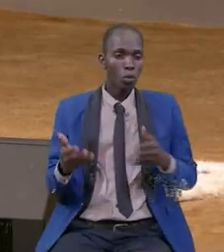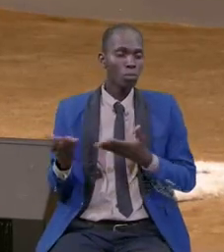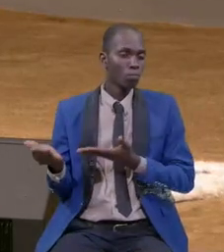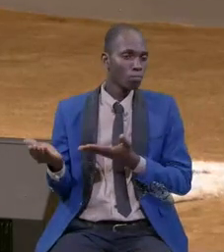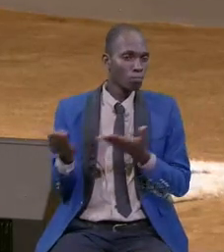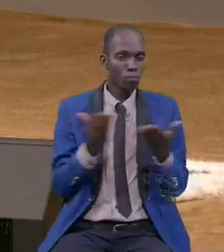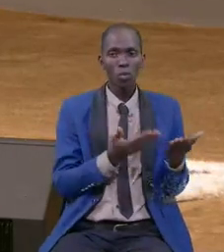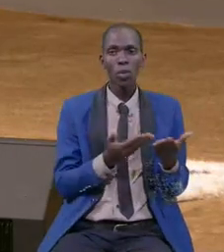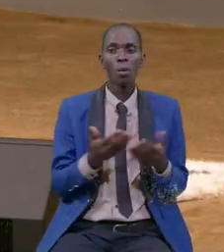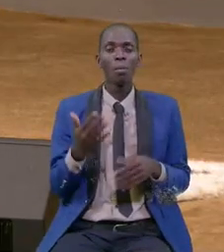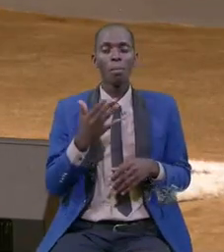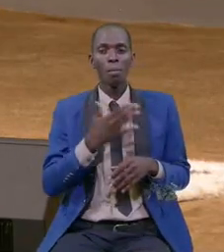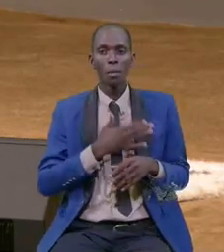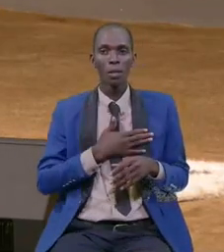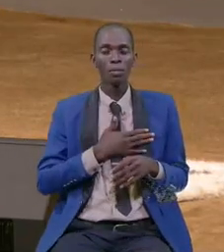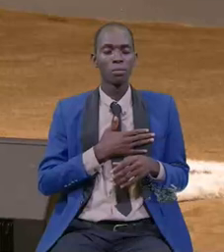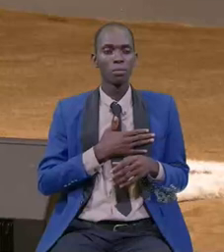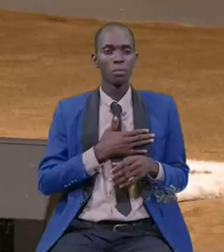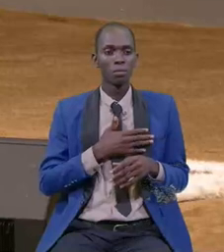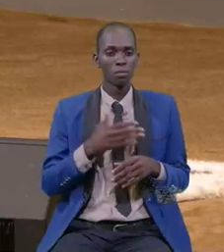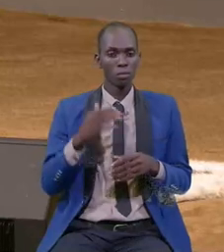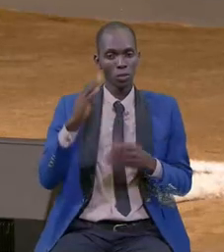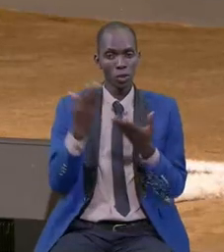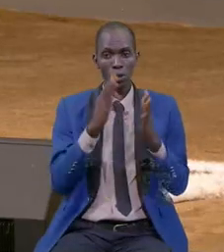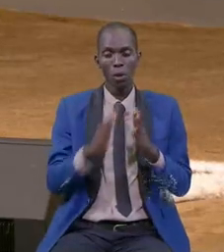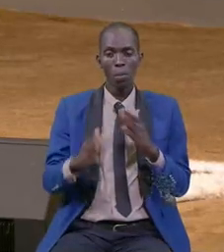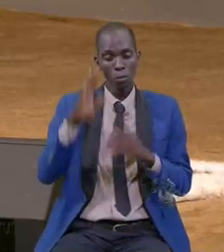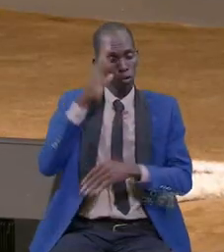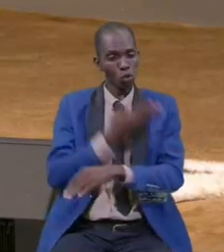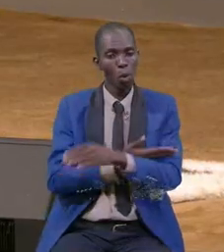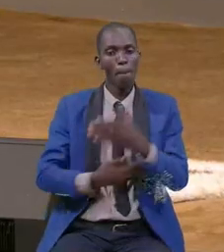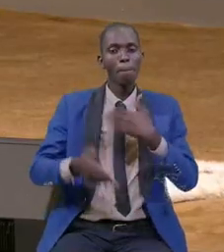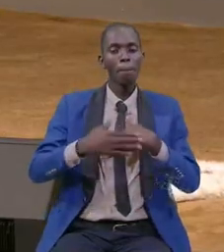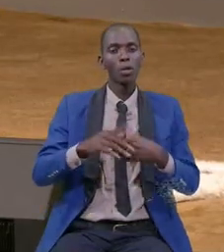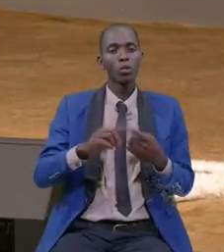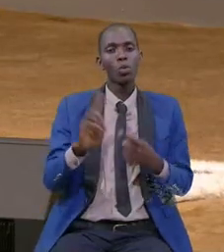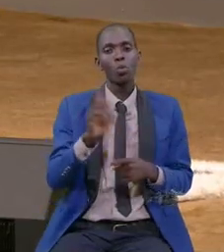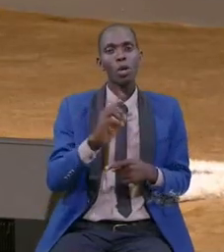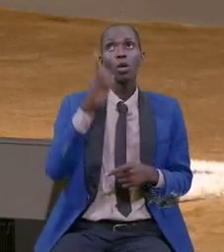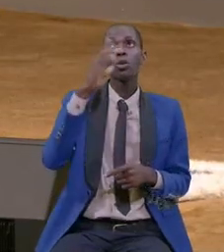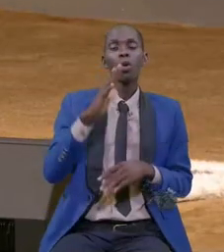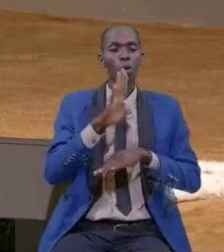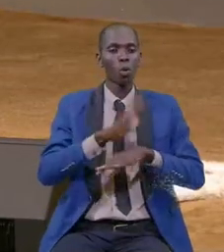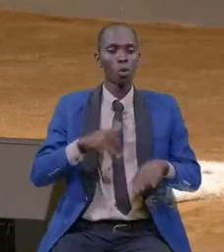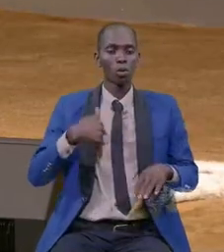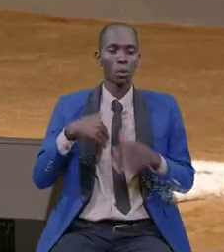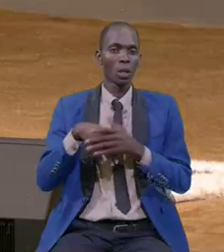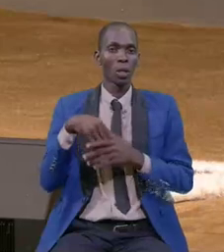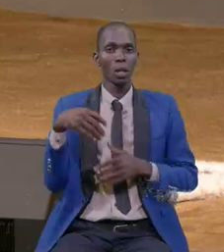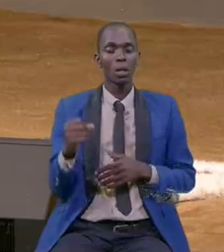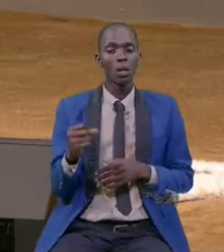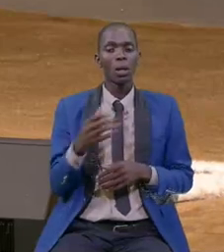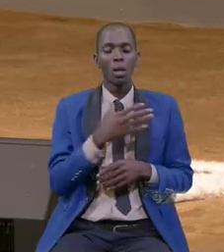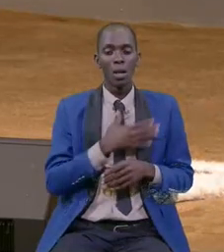Isaac dans son pays d'où il était sorti tout le monde pouvait observer et on peut le dire que c'est un une